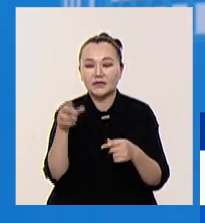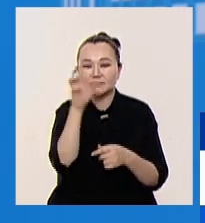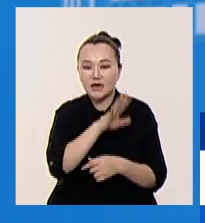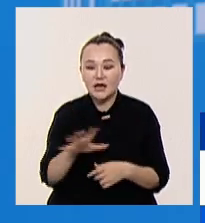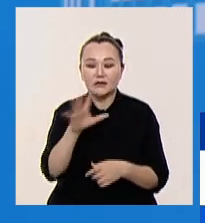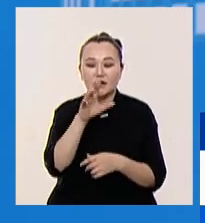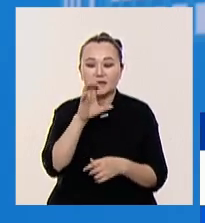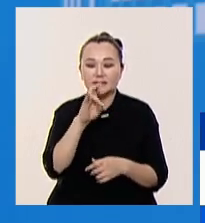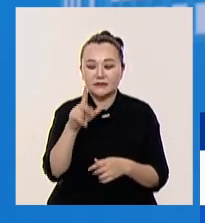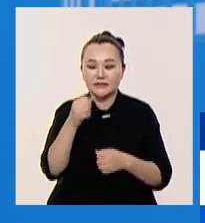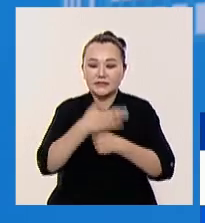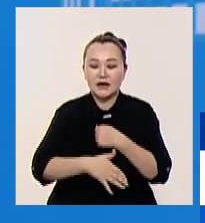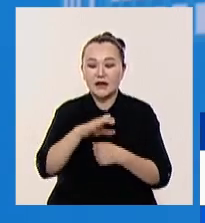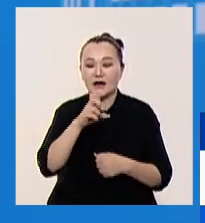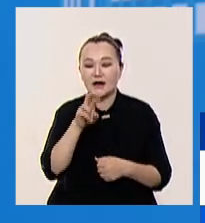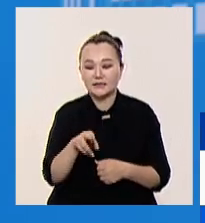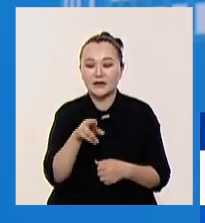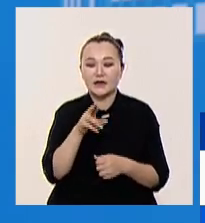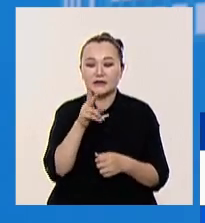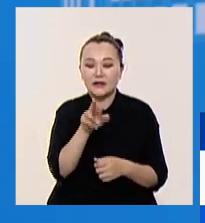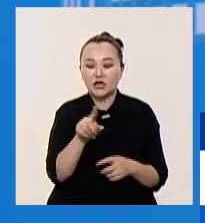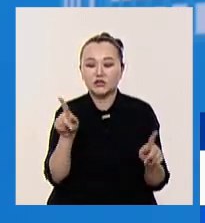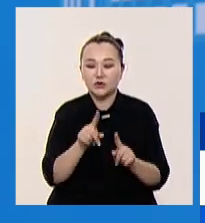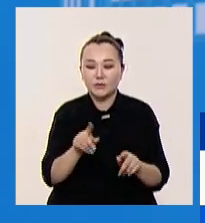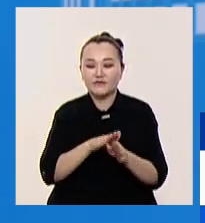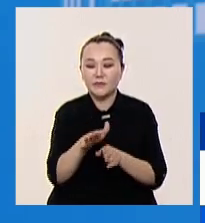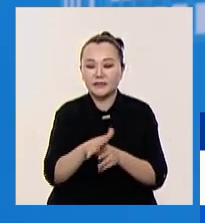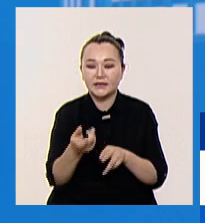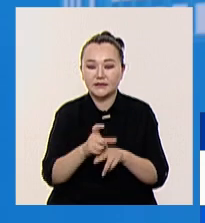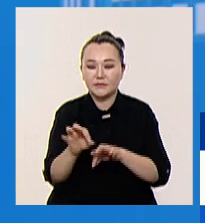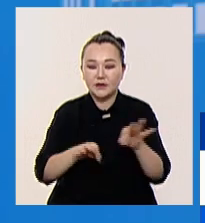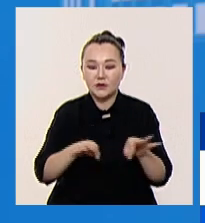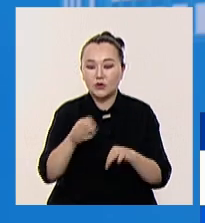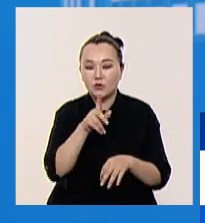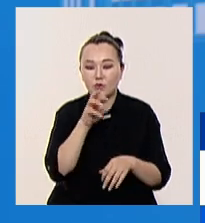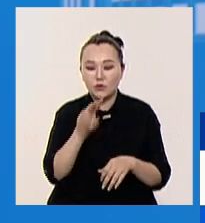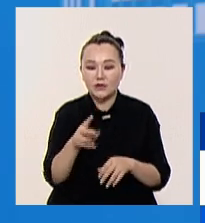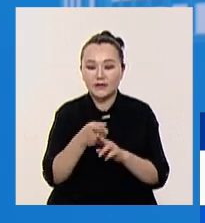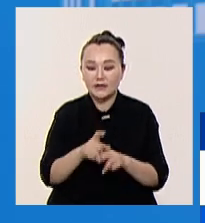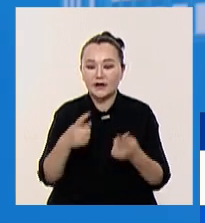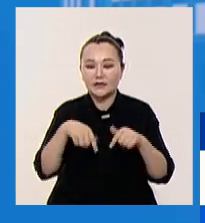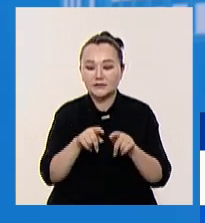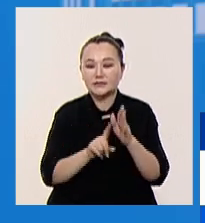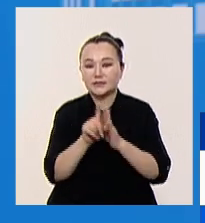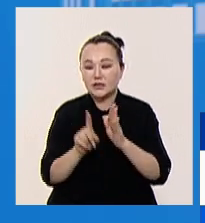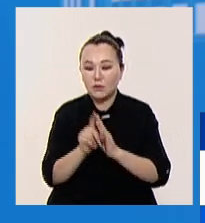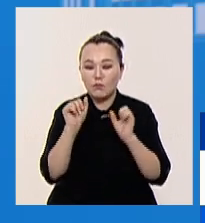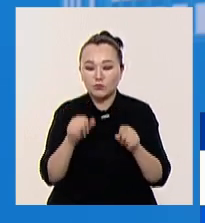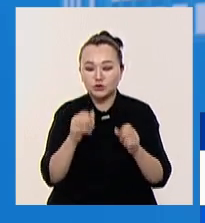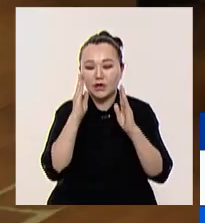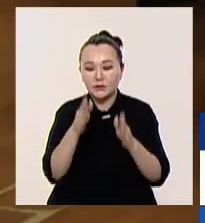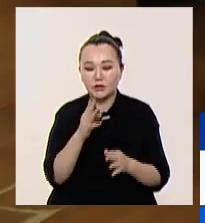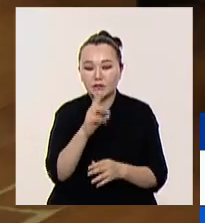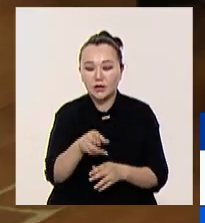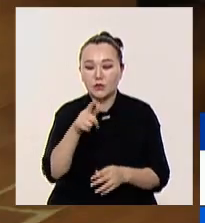в странах Центральной Азии, как партнера для того, чтобы реализовать этот проект Google for Startup. Это когда стартапы могут обращаться к